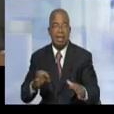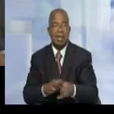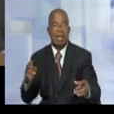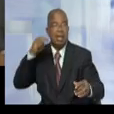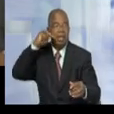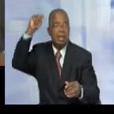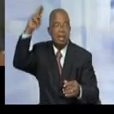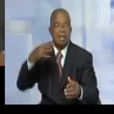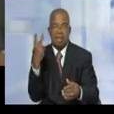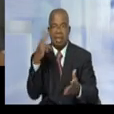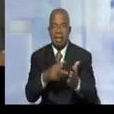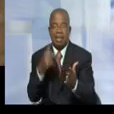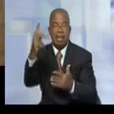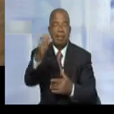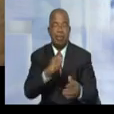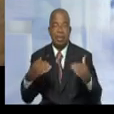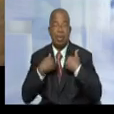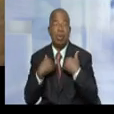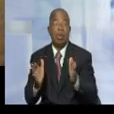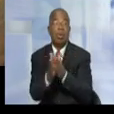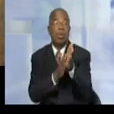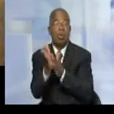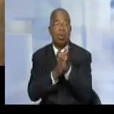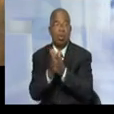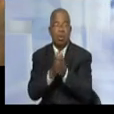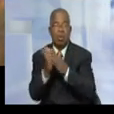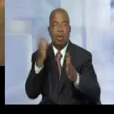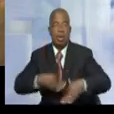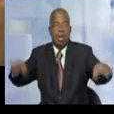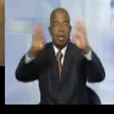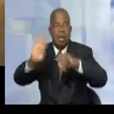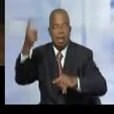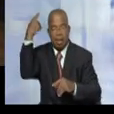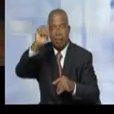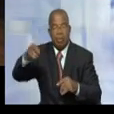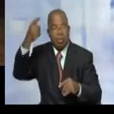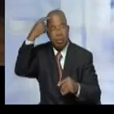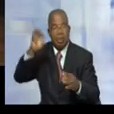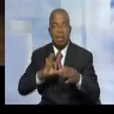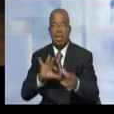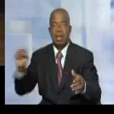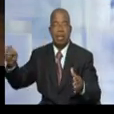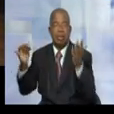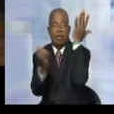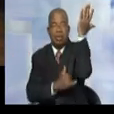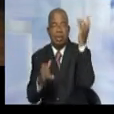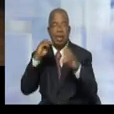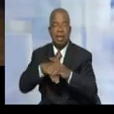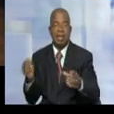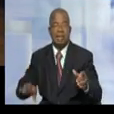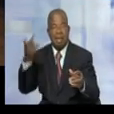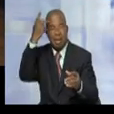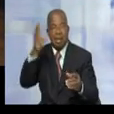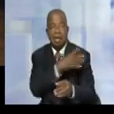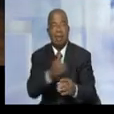ces deux projets présentent un intérêt stratégique pour le gouvernement de son pays dans sa politique d'investissement et